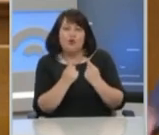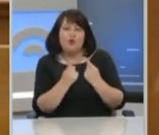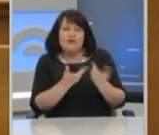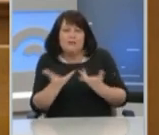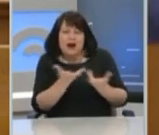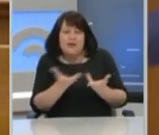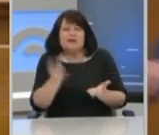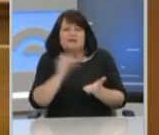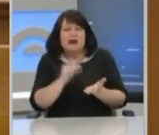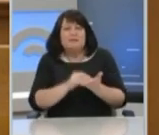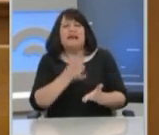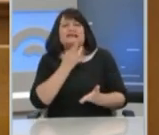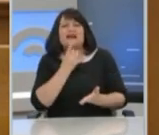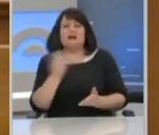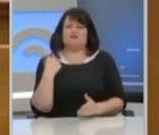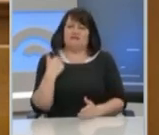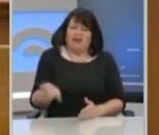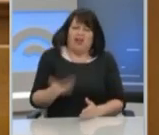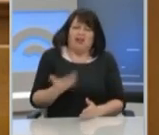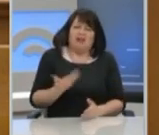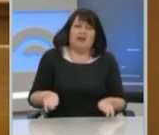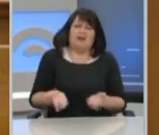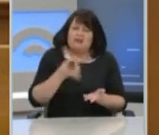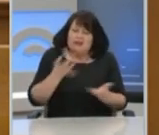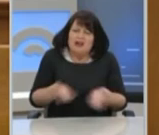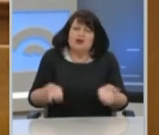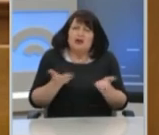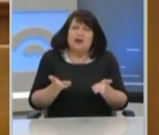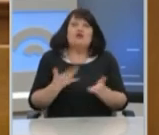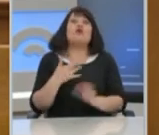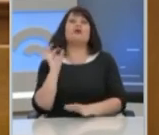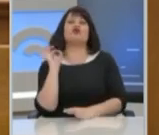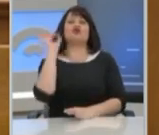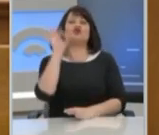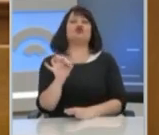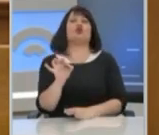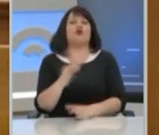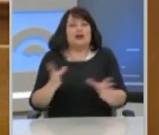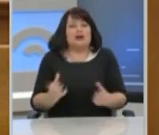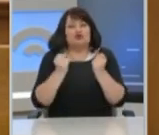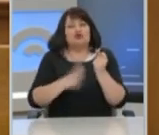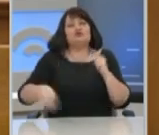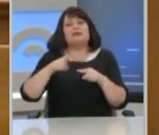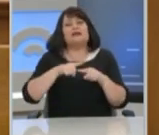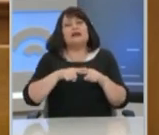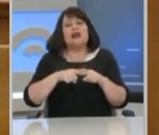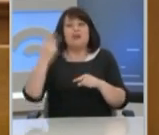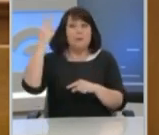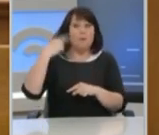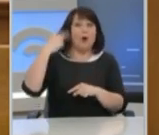ξανά όταν εσείς φωνάζατε κλείστε όπως όπως, αλλά αυτός ήταν και είναι ο στόχος, να βγάλουμε τη χώρα από την